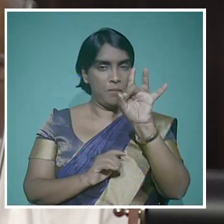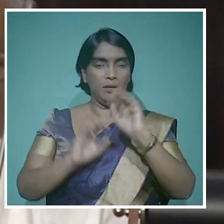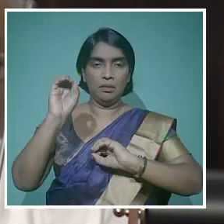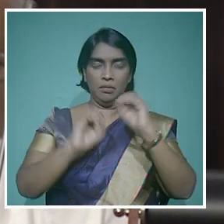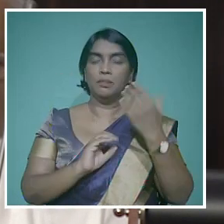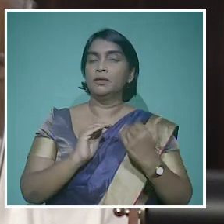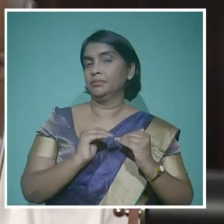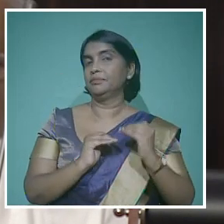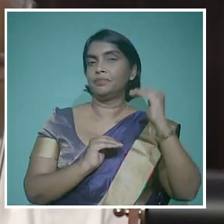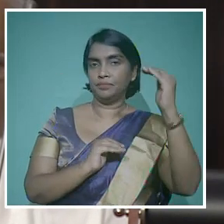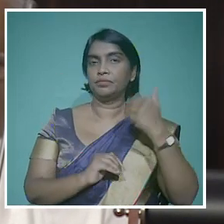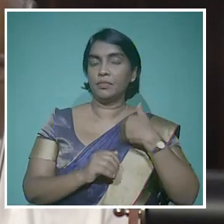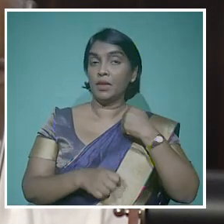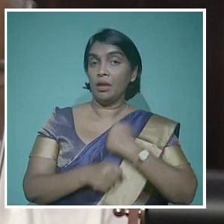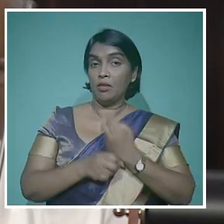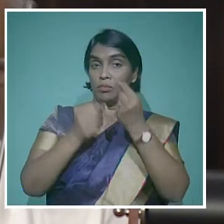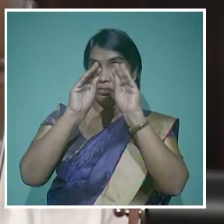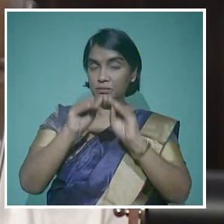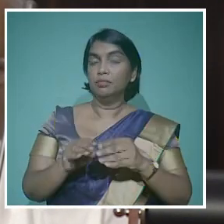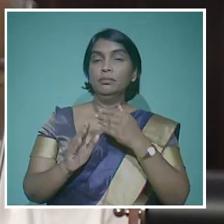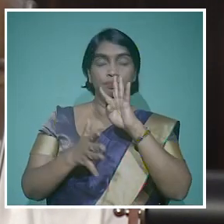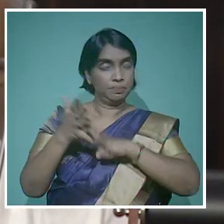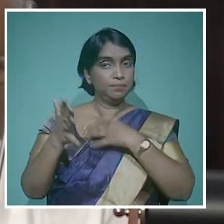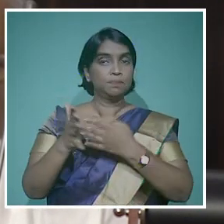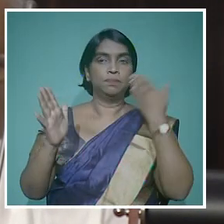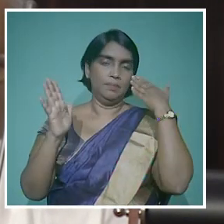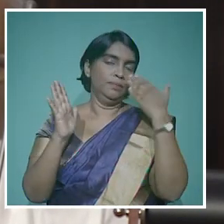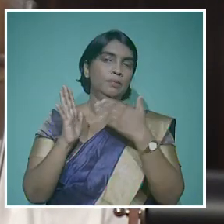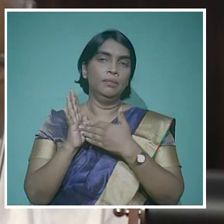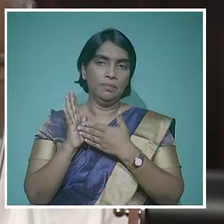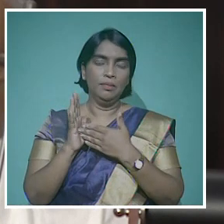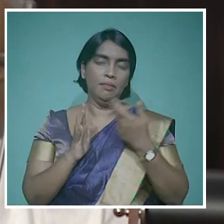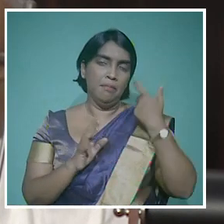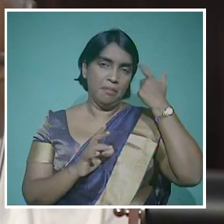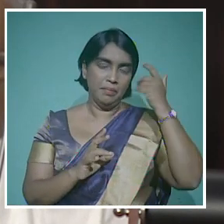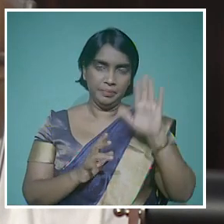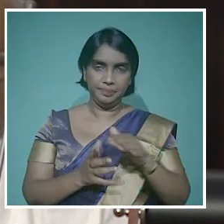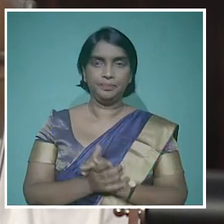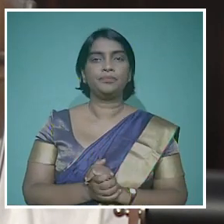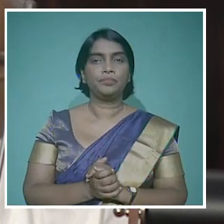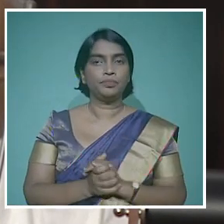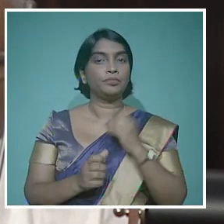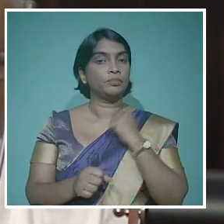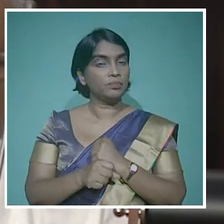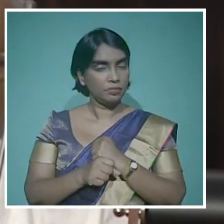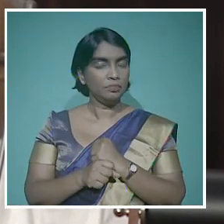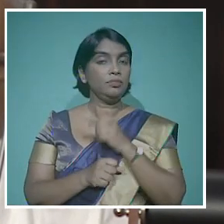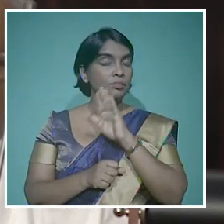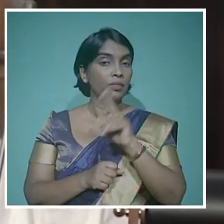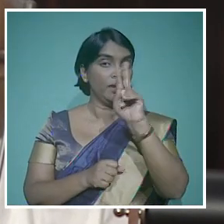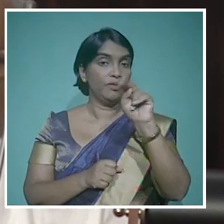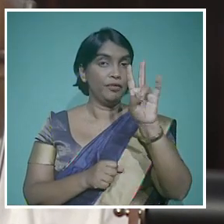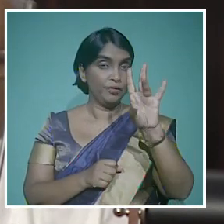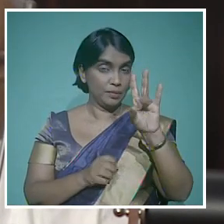වැඩි කිරීමට අපේ රාජ්‍ය මූල්‍ය ස්ථායීකරණ වැඩසටහන තුලින් බලාපොරොත්තු වෙනවා. රාජ්‍ය